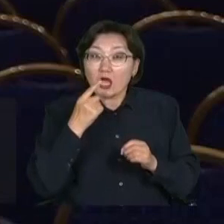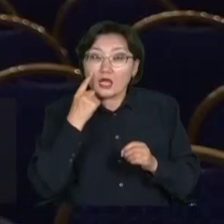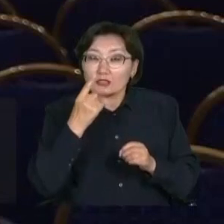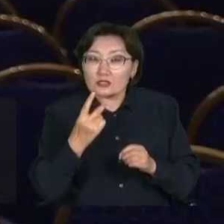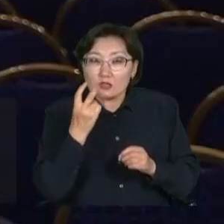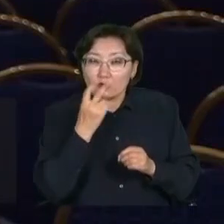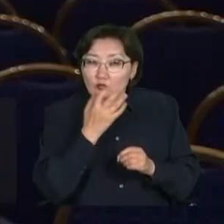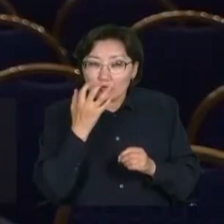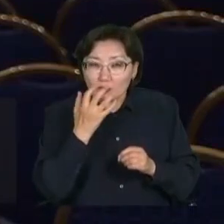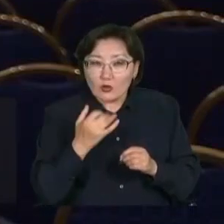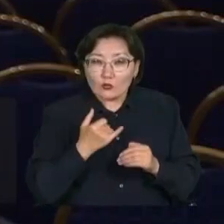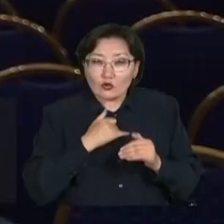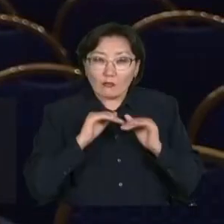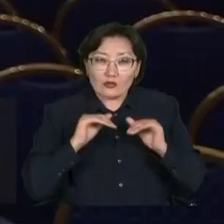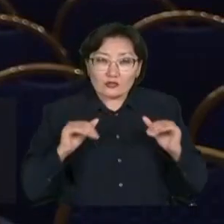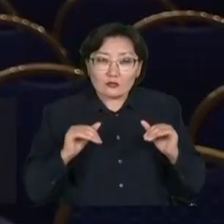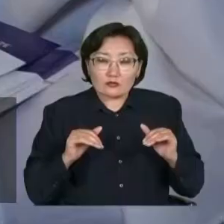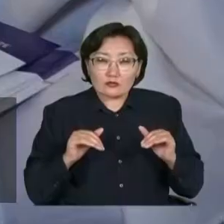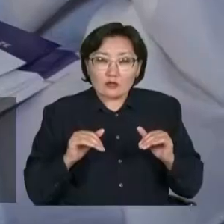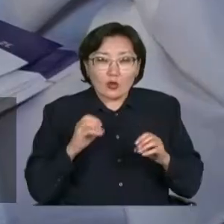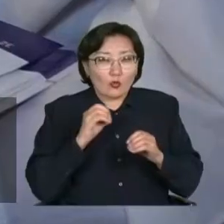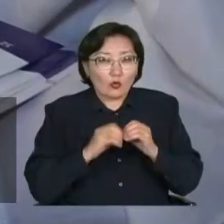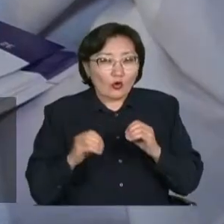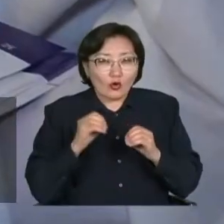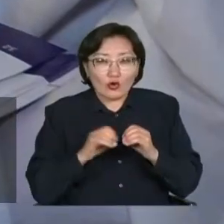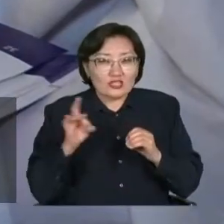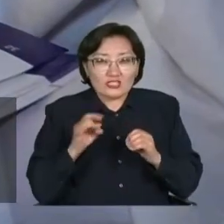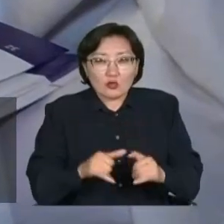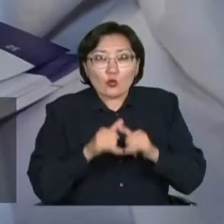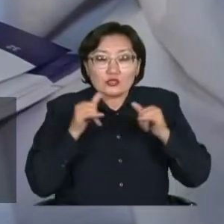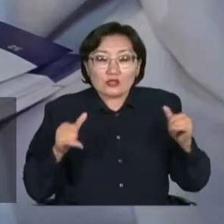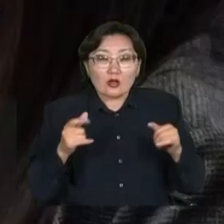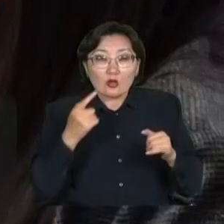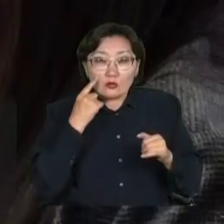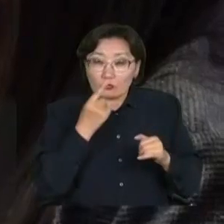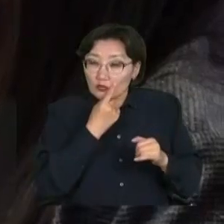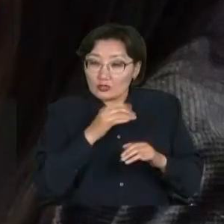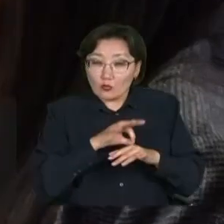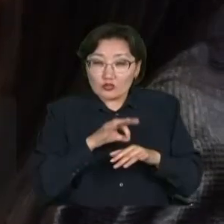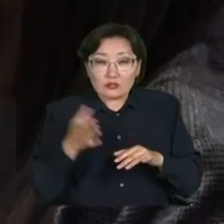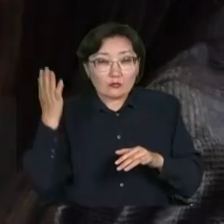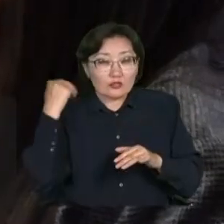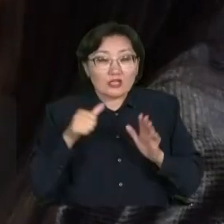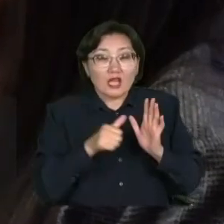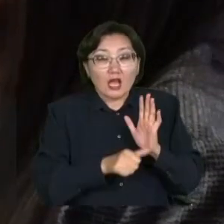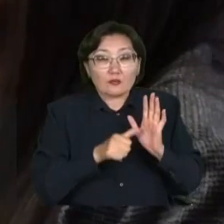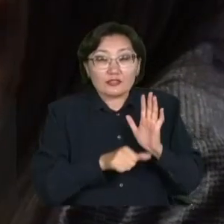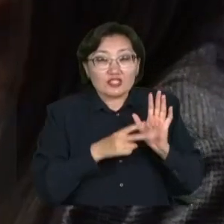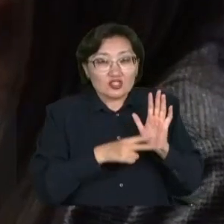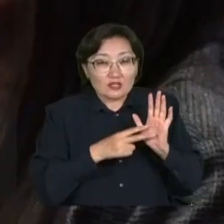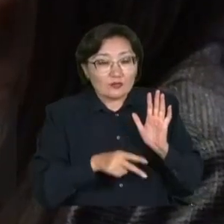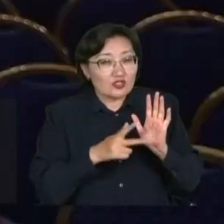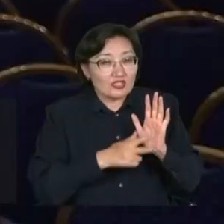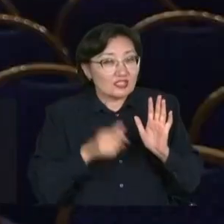майтн, бугун балдар, вон и сиу сводр. Коз аурлар, брун чага алпас джет сектинги